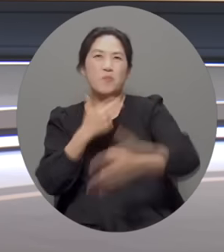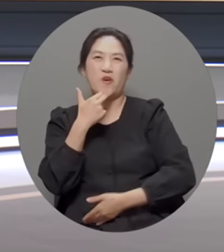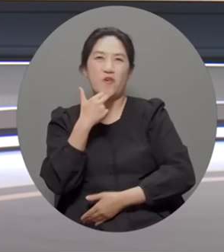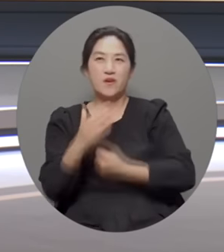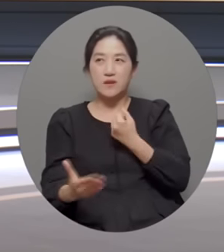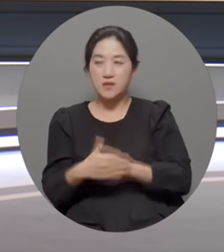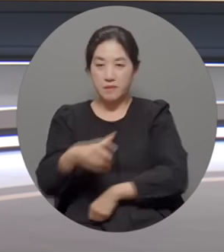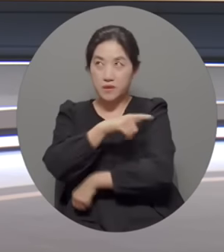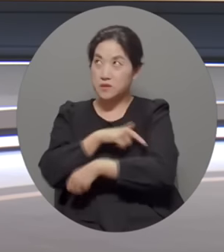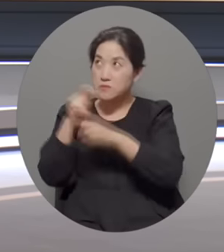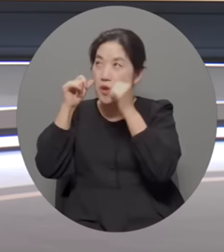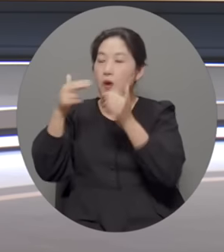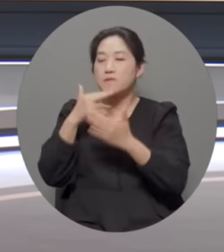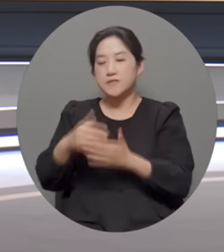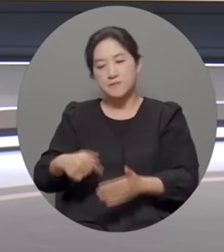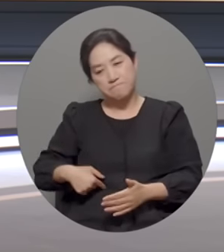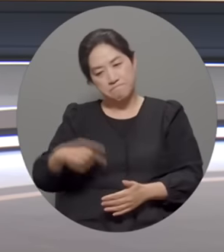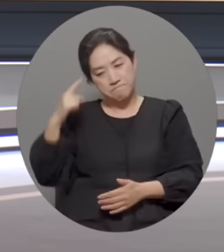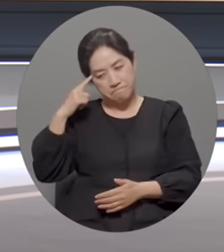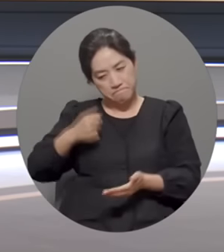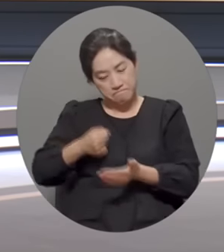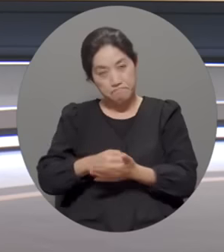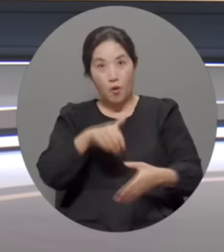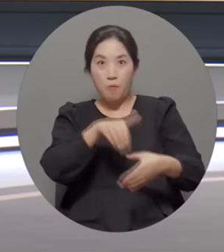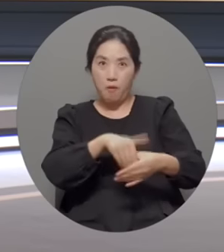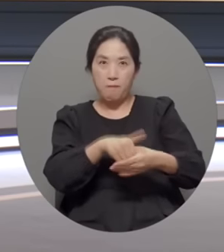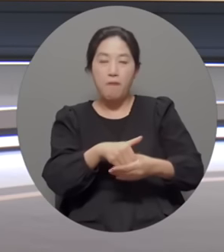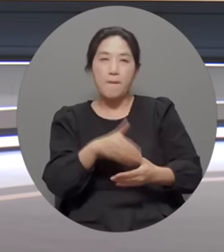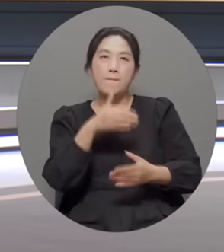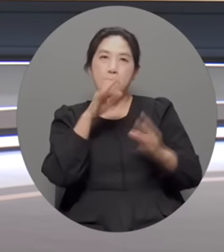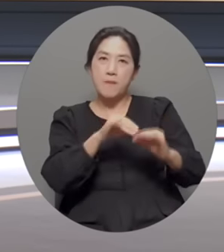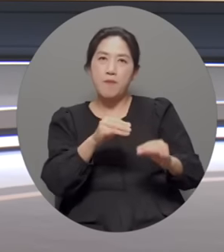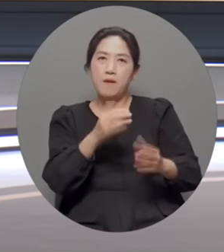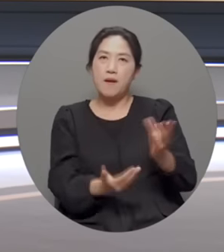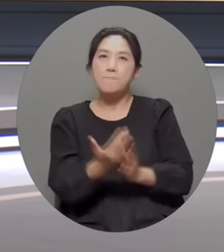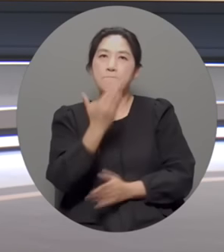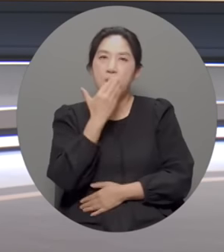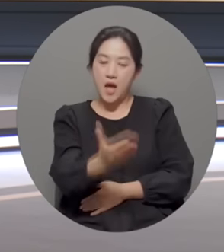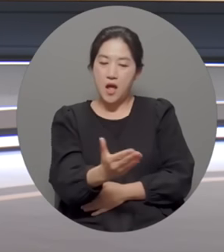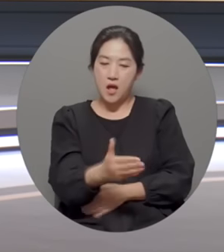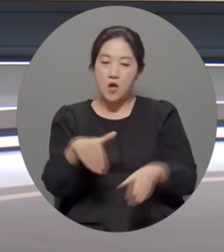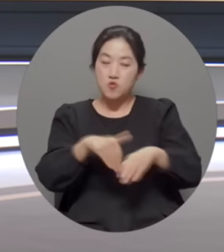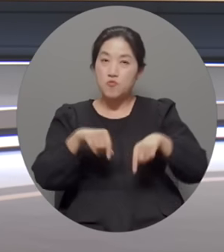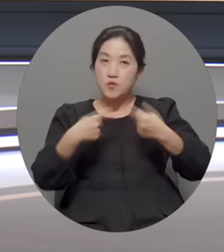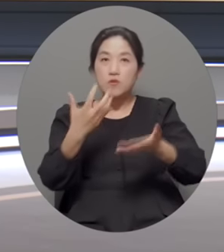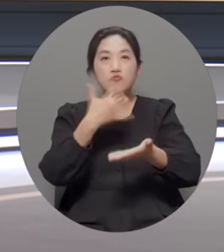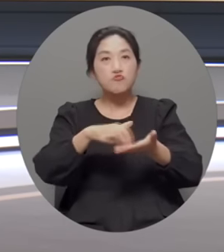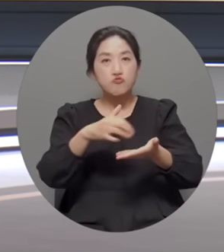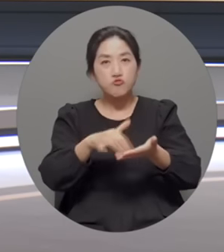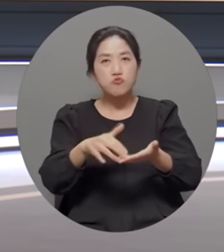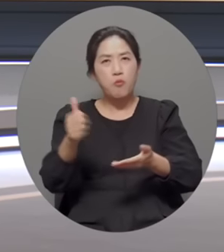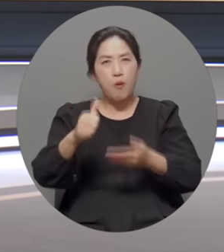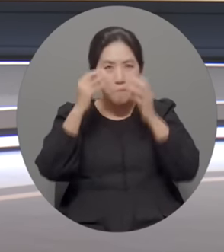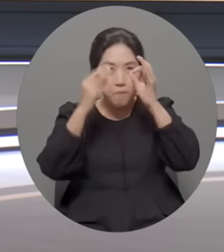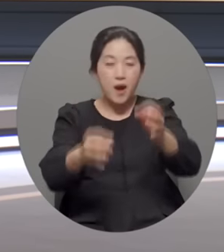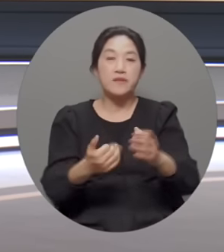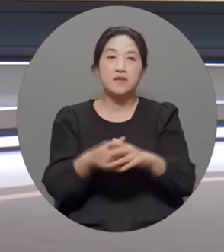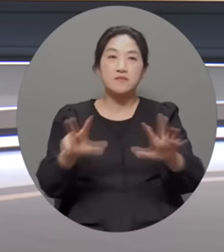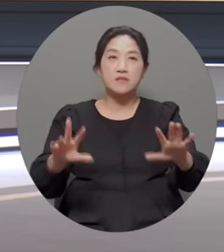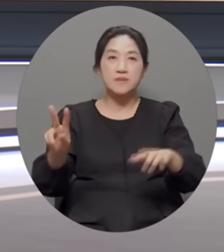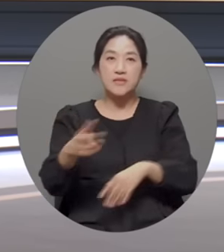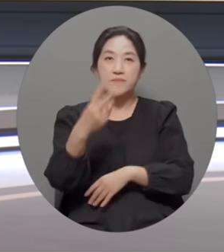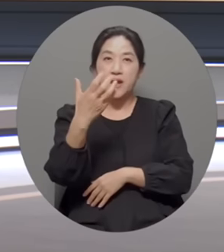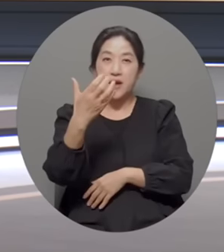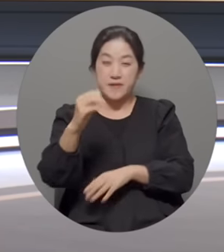보지 않고 소신 투표하는 의원이 더 나올 수도 있습니다. 투표 참여 인원도 또 다른 변수입니다. 지금까지는